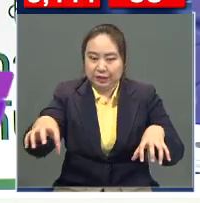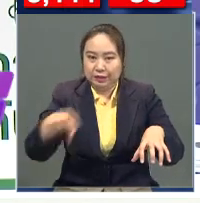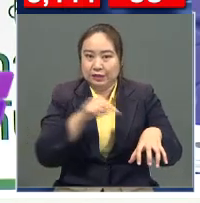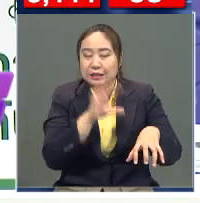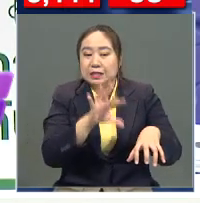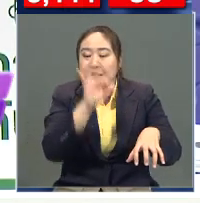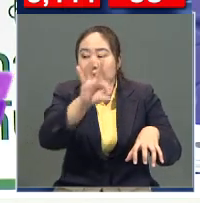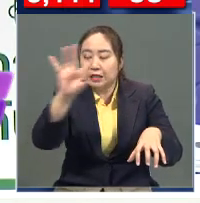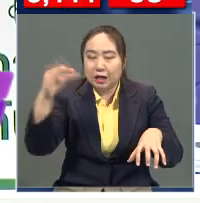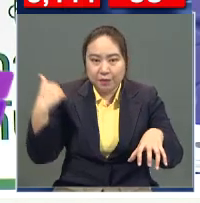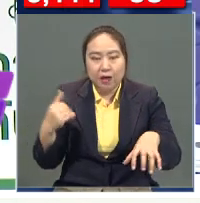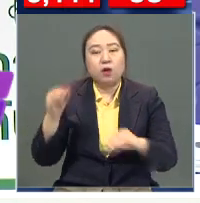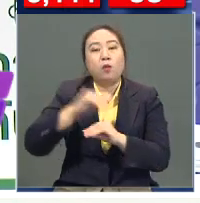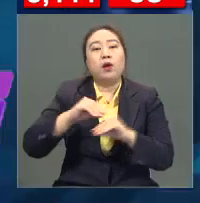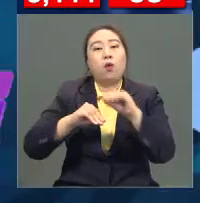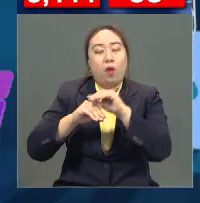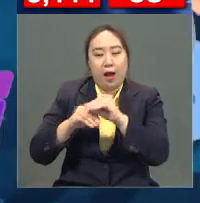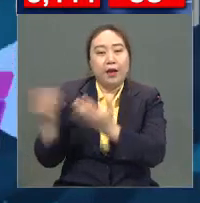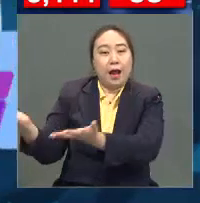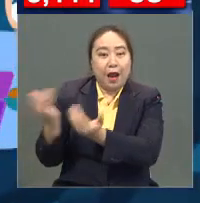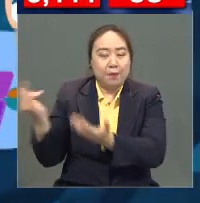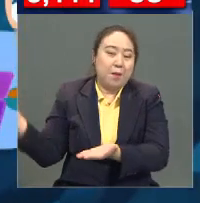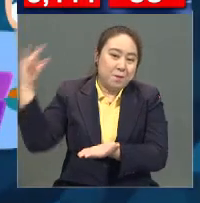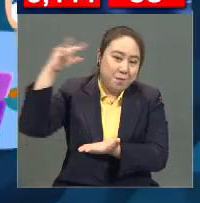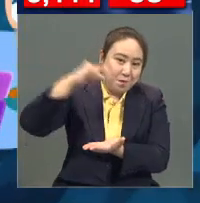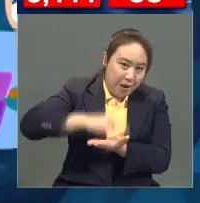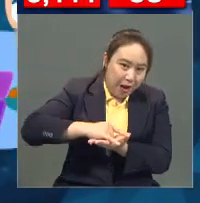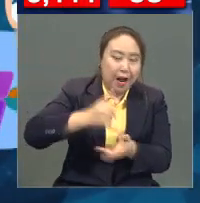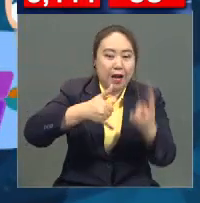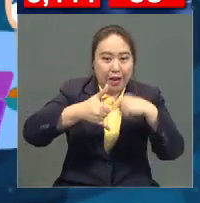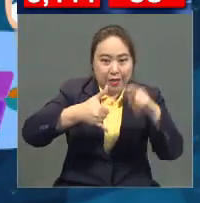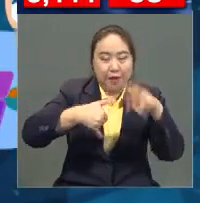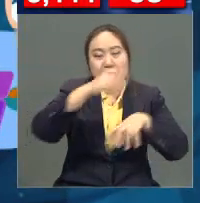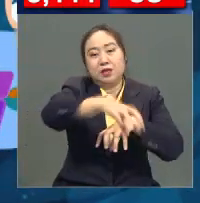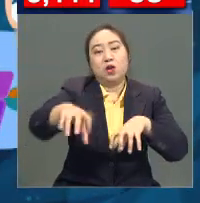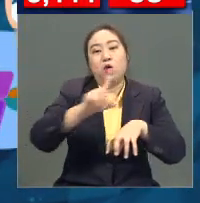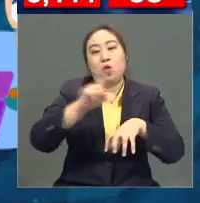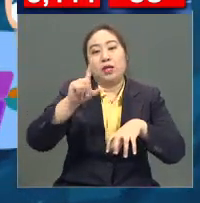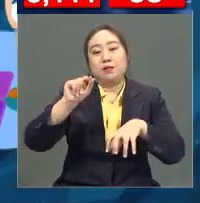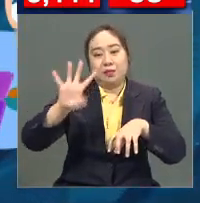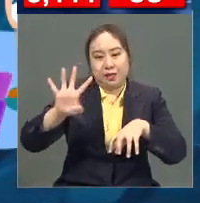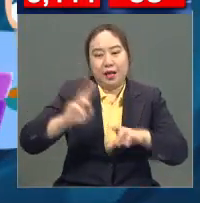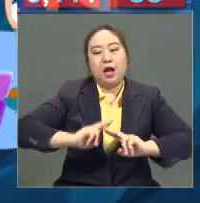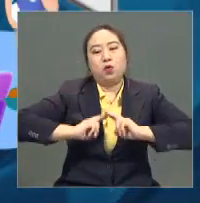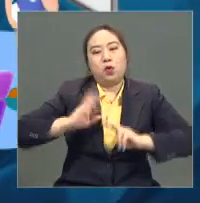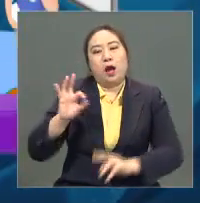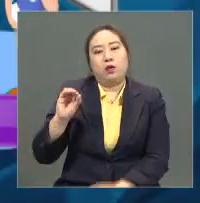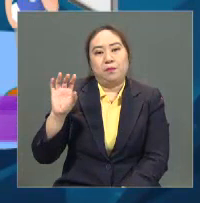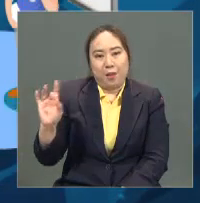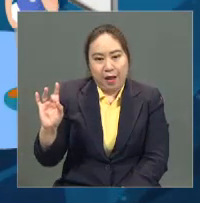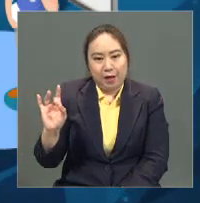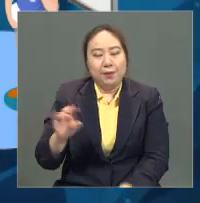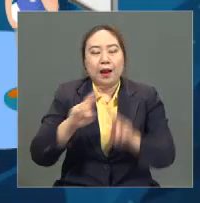อ่าธนภาสอาคมประดิษฐ์สุวรรณรองอธิบดีกรมสนับสนุนบริการสุขภาพกระทรวงสาธารณสุขนะครับบอกว่าตอนนี้มีการรับรองสถานจากการในโรงพยาบาลทางเลือกเพื่อรองรับโครงการได้ที่เข้าand wellness Programแล้ว 124แห่งแบ่งเป็นโรงพยาบาลเอกชน 98